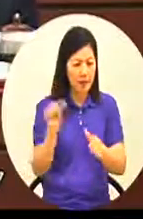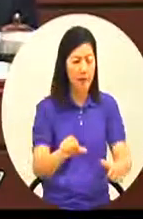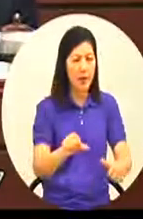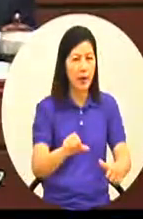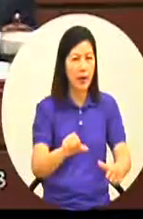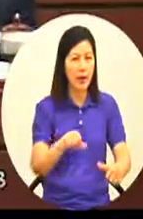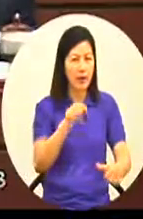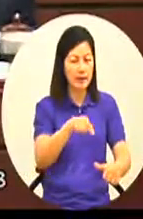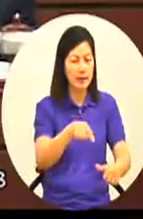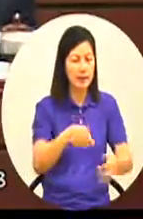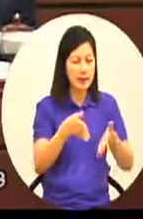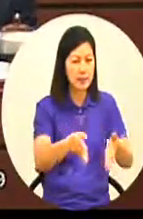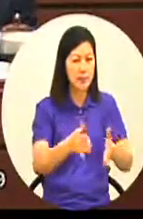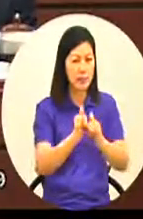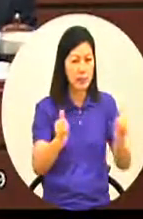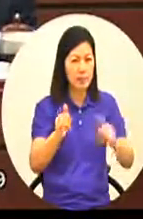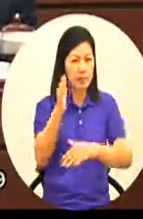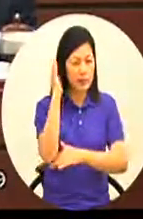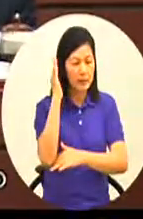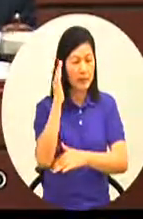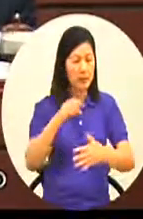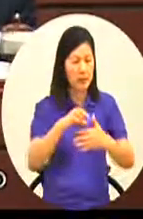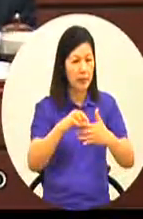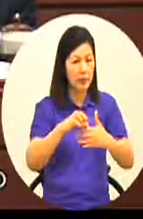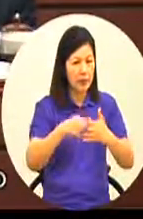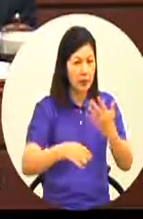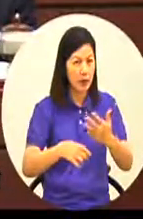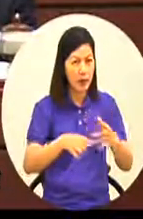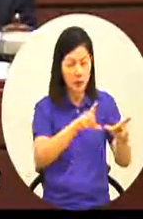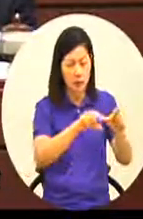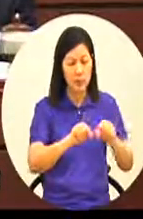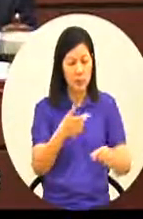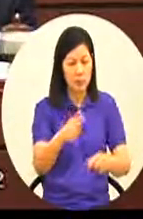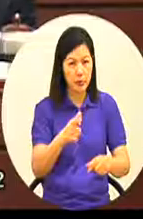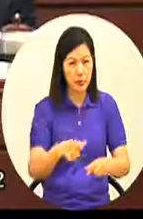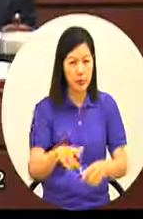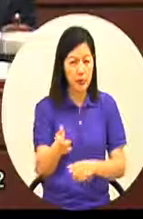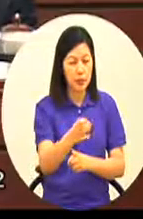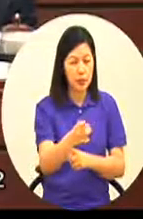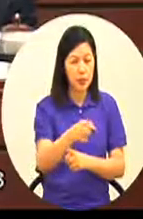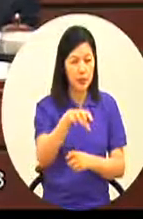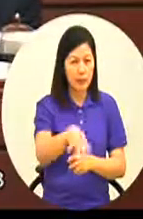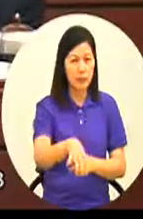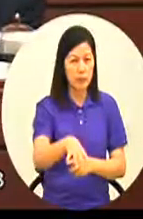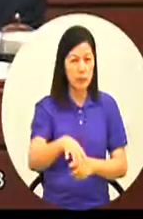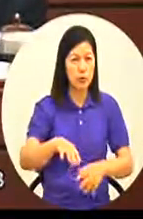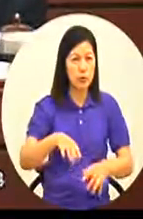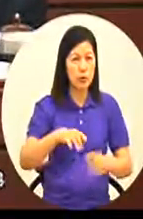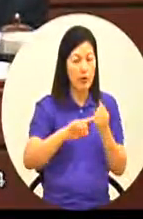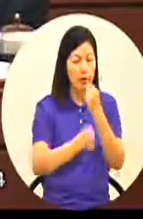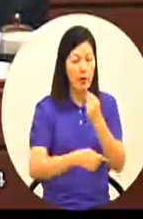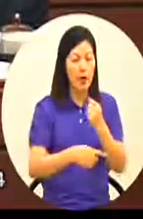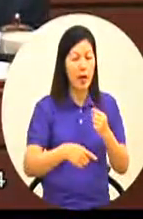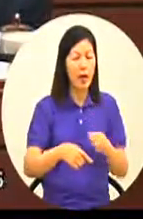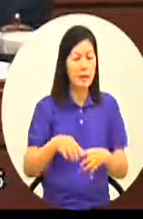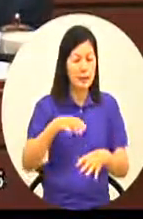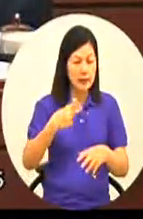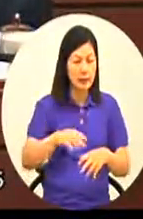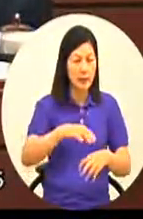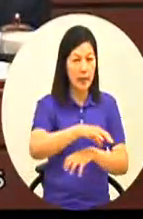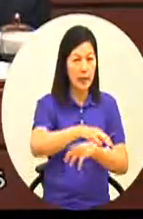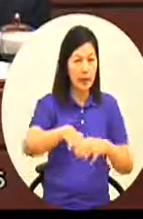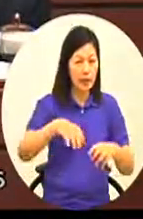法并不是用民政局的这个法规，而是用譬如说我们是消防局的法规，我们是环保局的法规，那环保局的法规跟